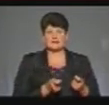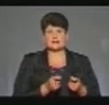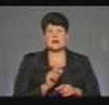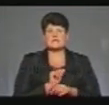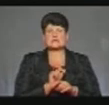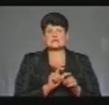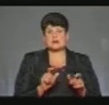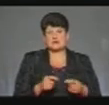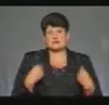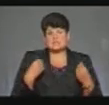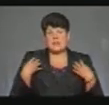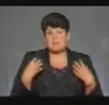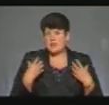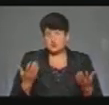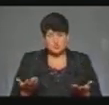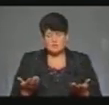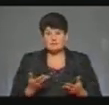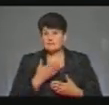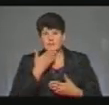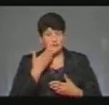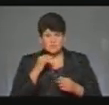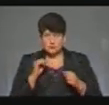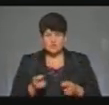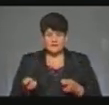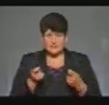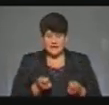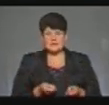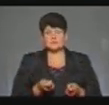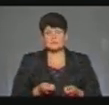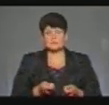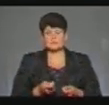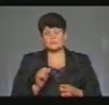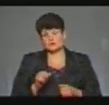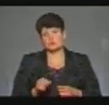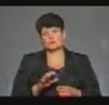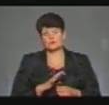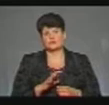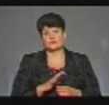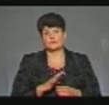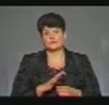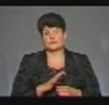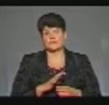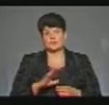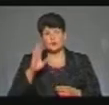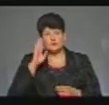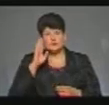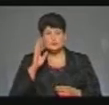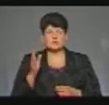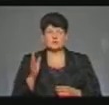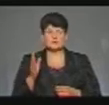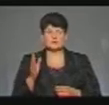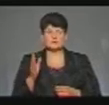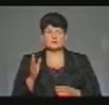не вийшло, несіть на плечах. Не маєте можливості нести фізично. Наприклад, мужчина, забраний в Червону армію, мобілізований,